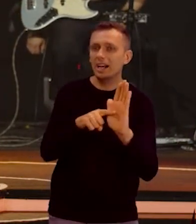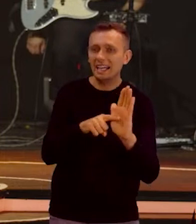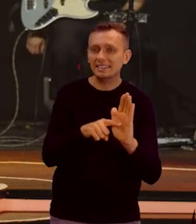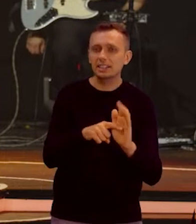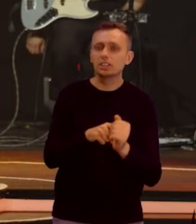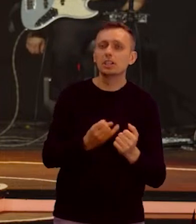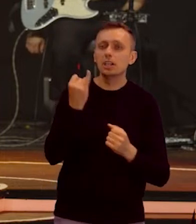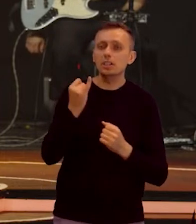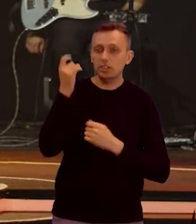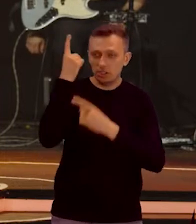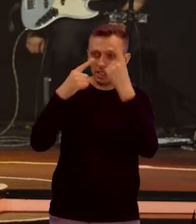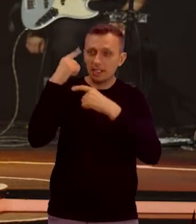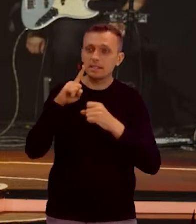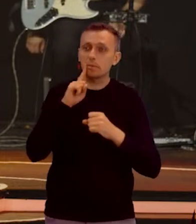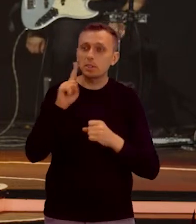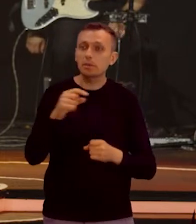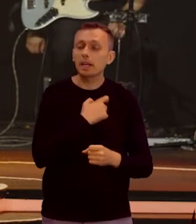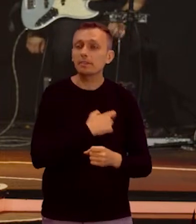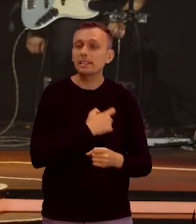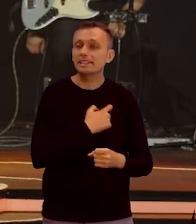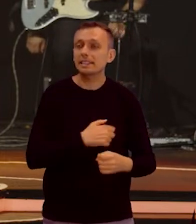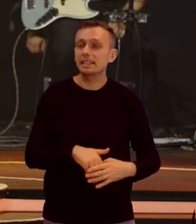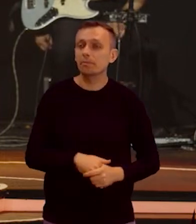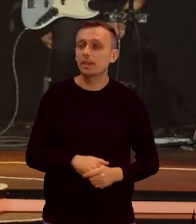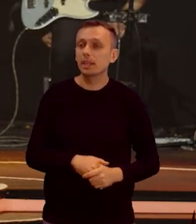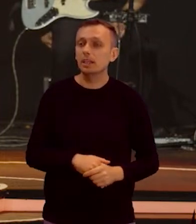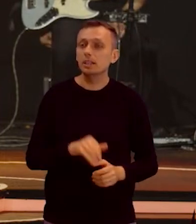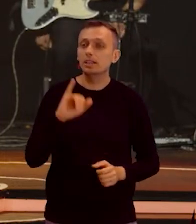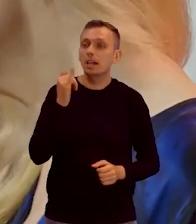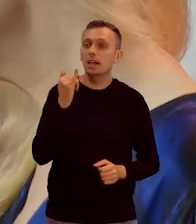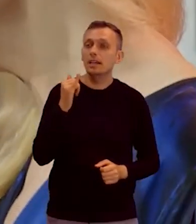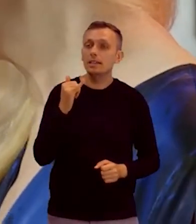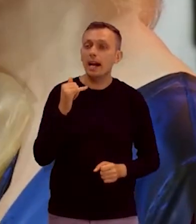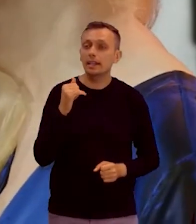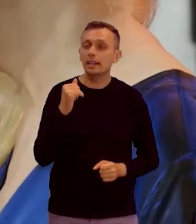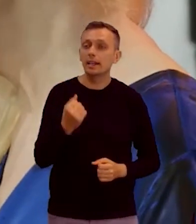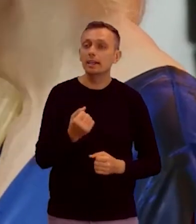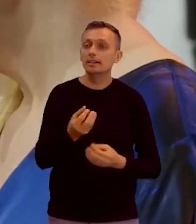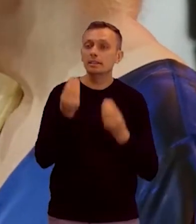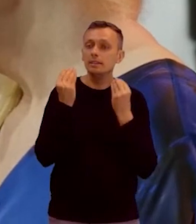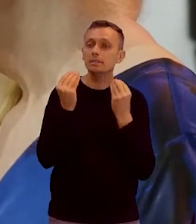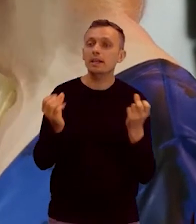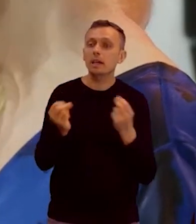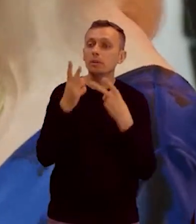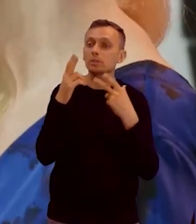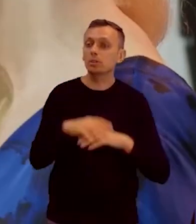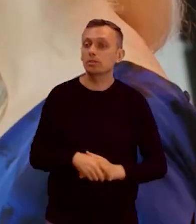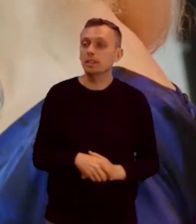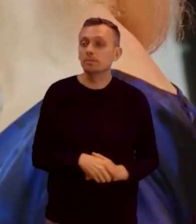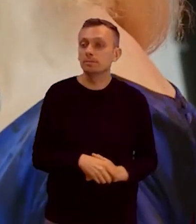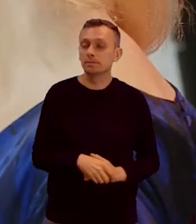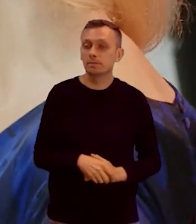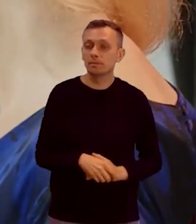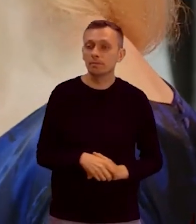ich szczere myśli, ich serce i to, jakie są nieprawdopodobnie cudowne. I noszę też w